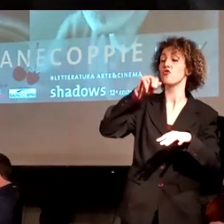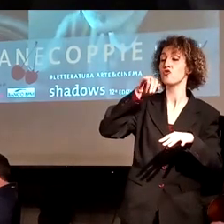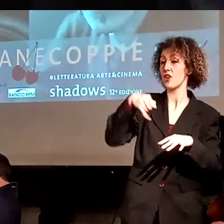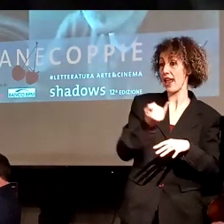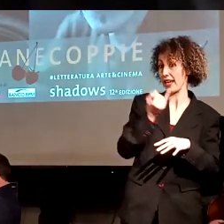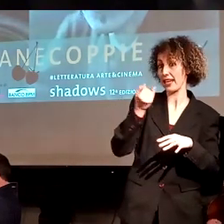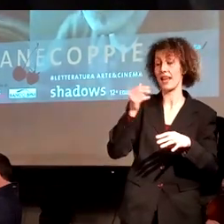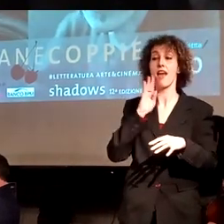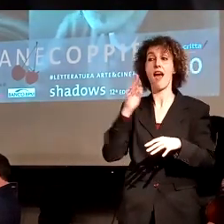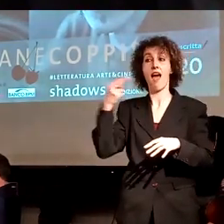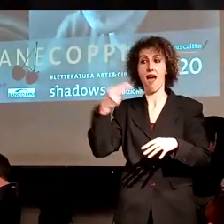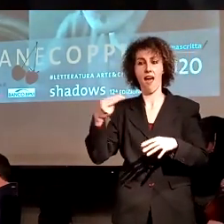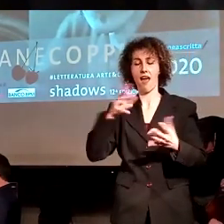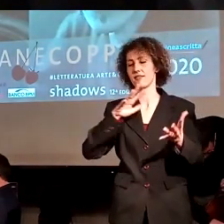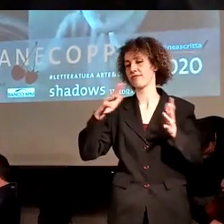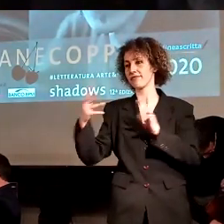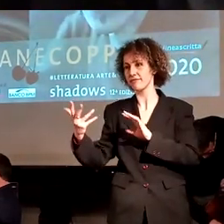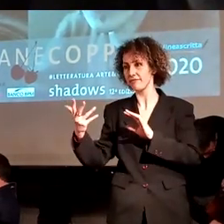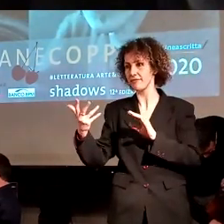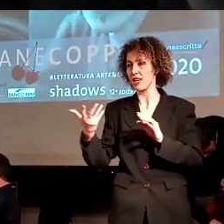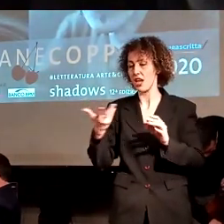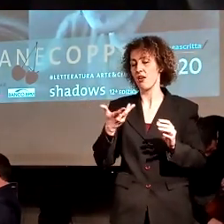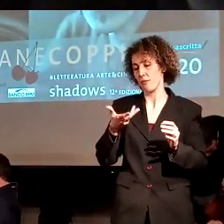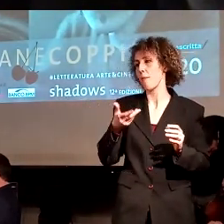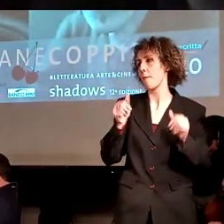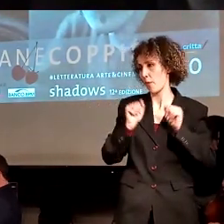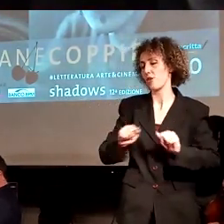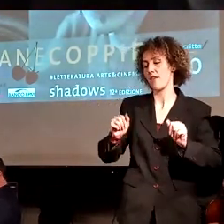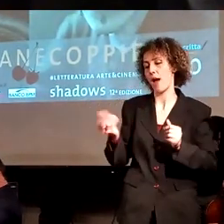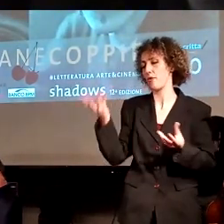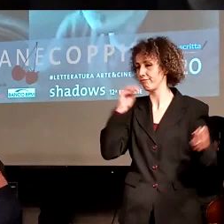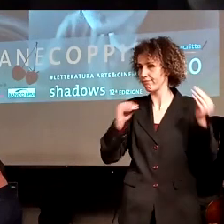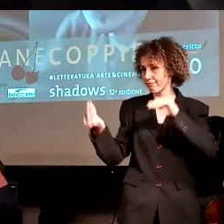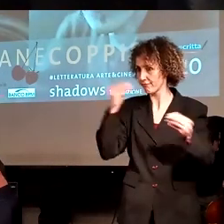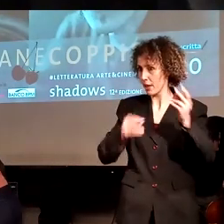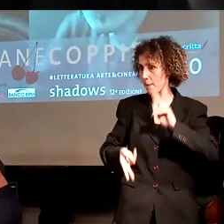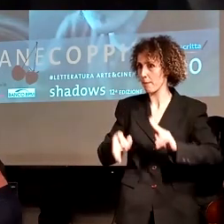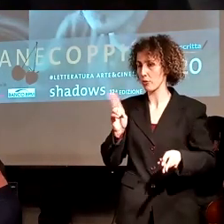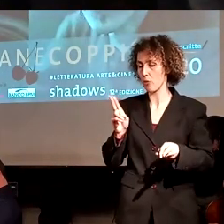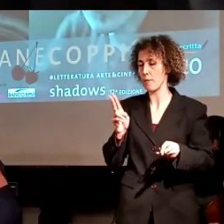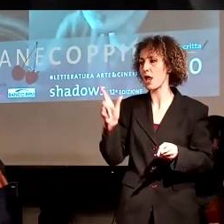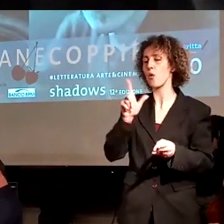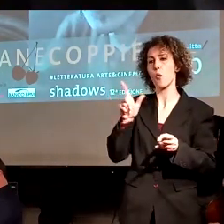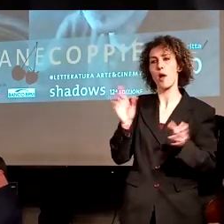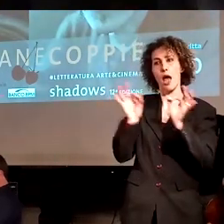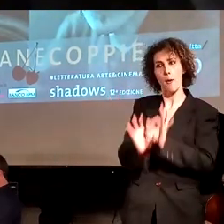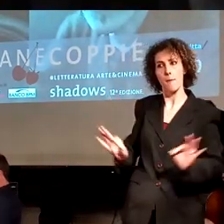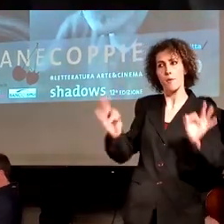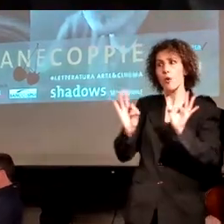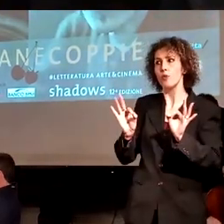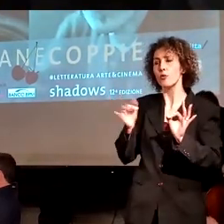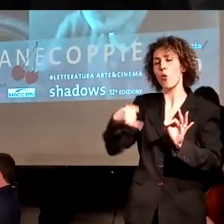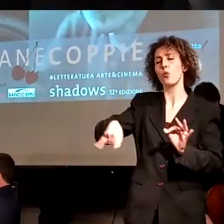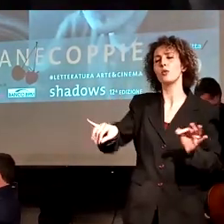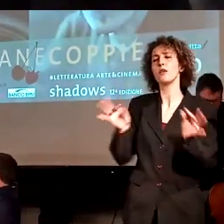farci mancare niente ma avremmo potuto emettere molte di più appena luca è pronto questi ultimi minuti di musica